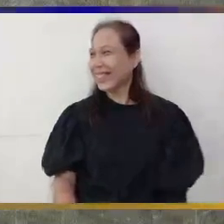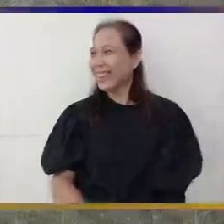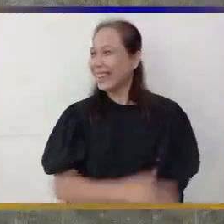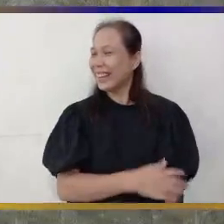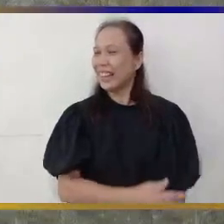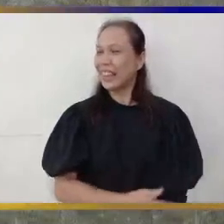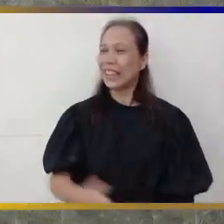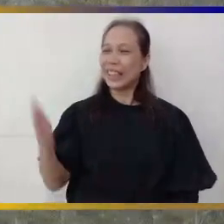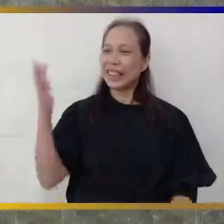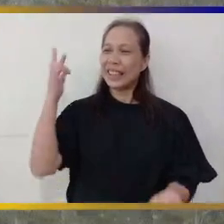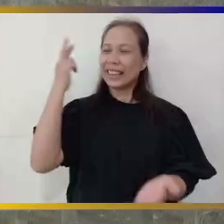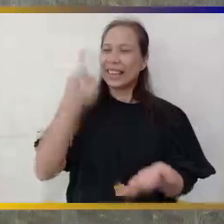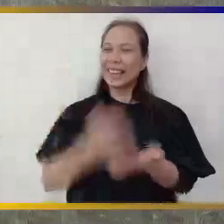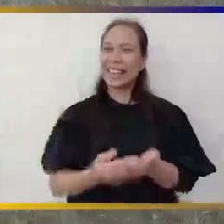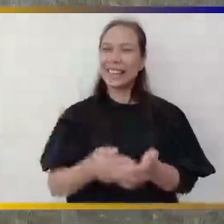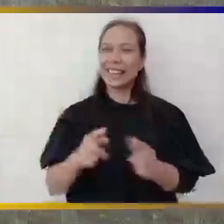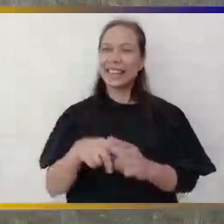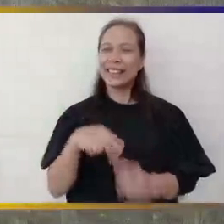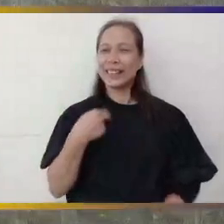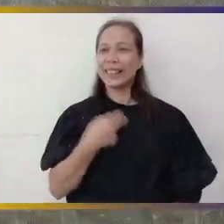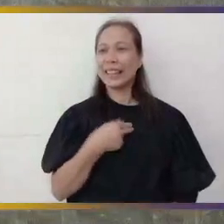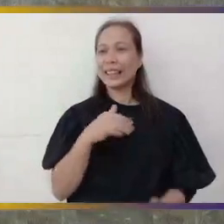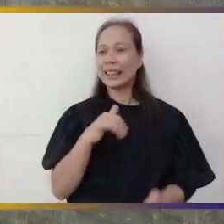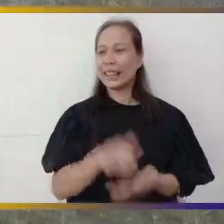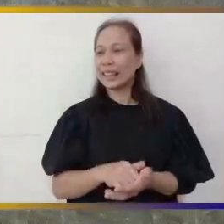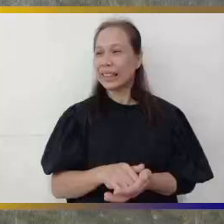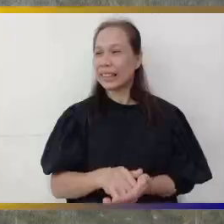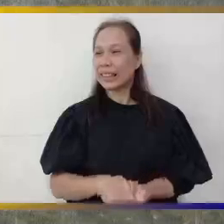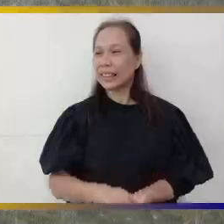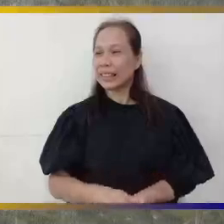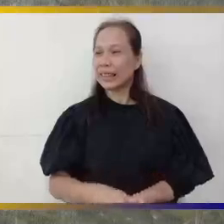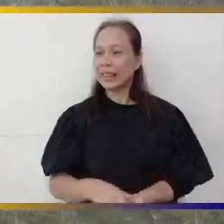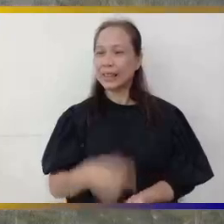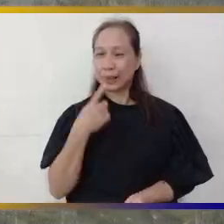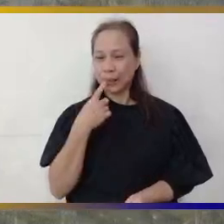darating darating sa lahat pero sinasabi ko sa inyo map